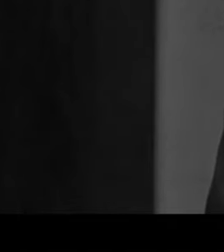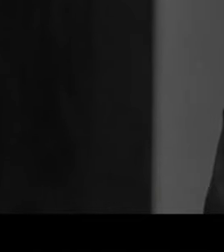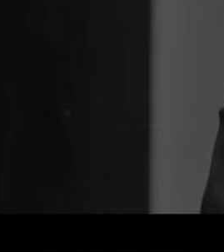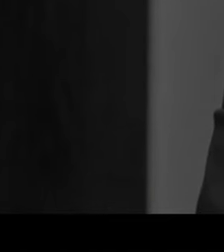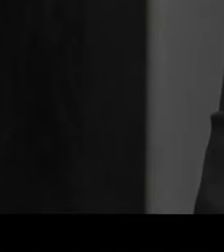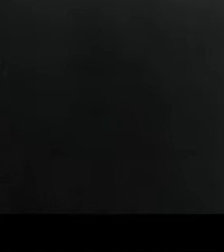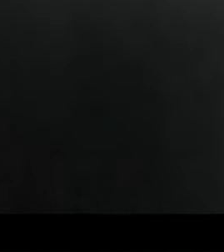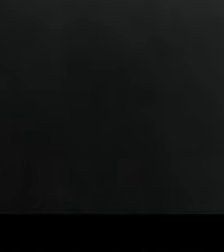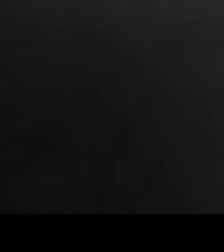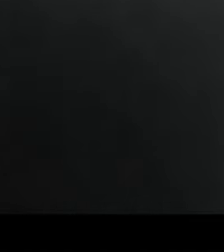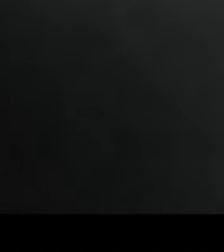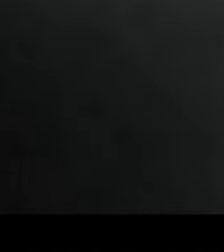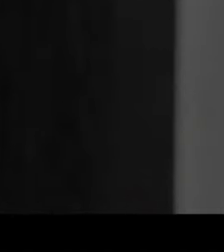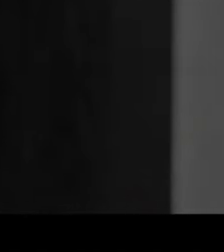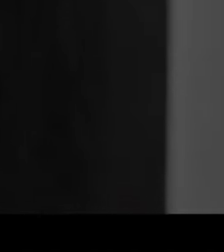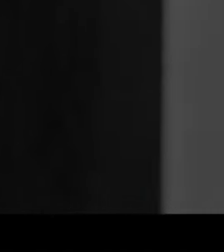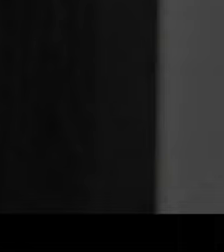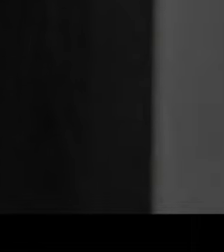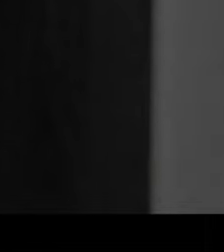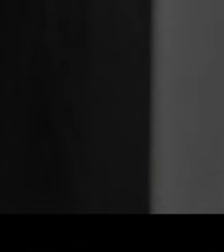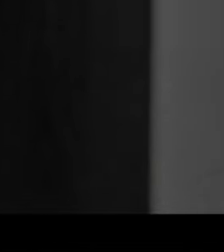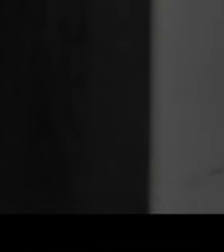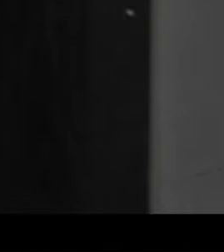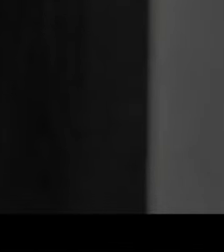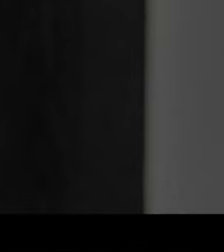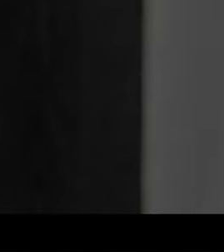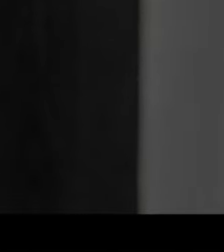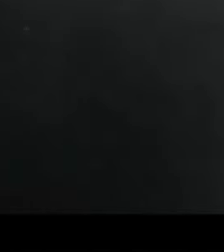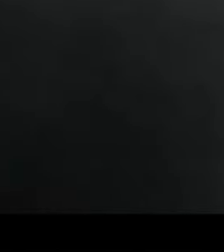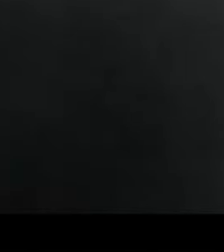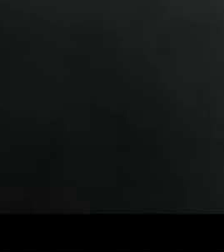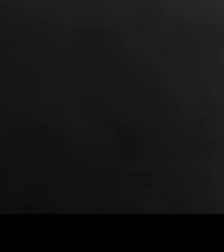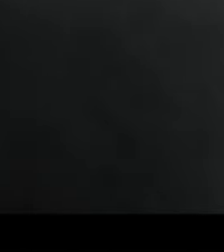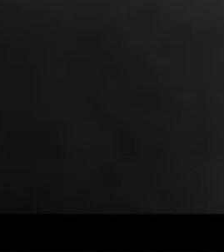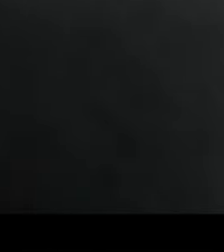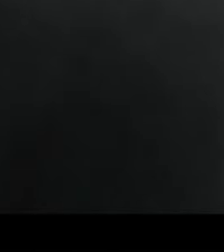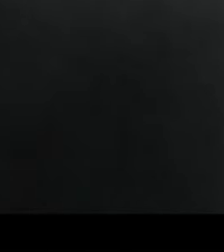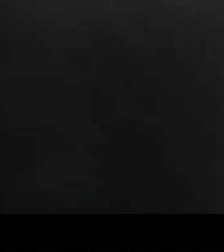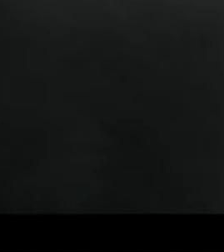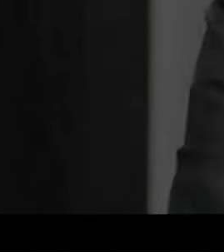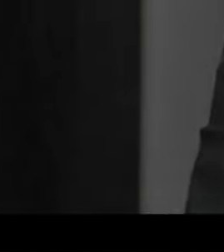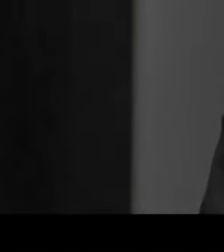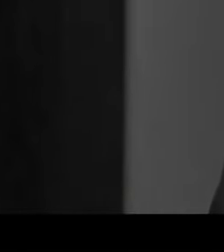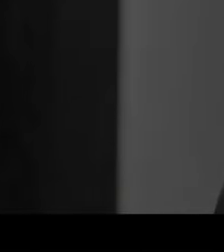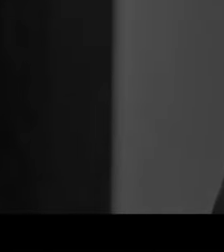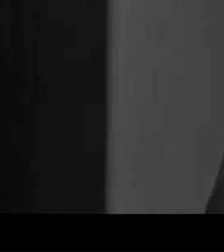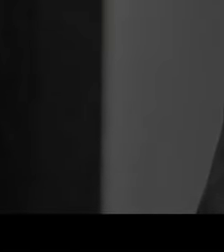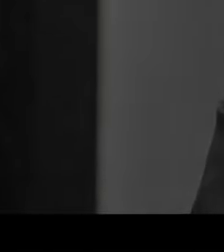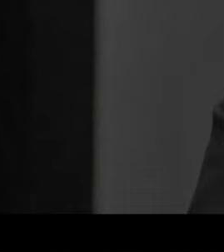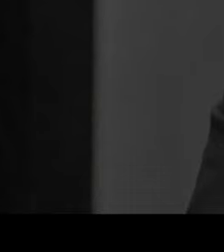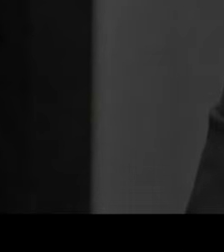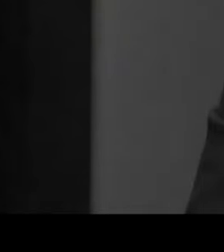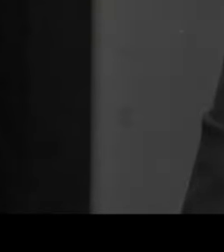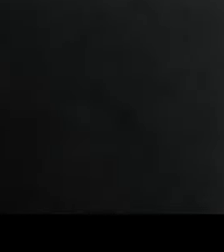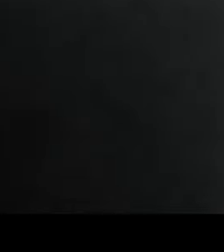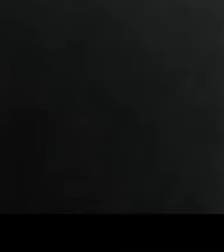والله أنا حاسس. إيه؟ إيه؟ حاسس بمصيبة جاية لنا. يا لطيف يا لطيف. مصيبة ما كانتش